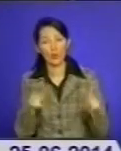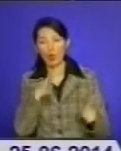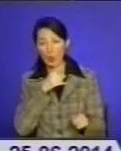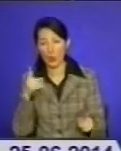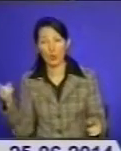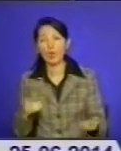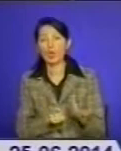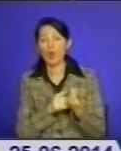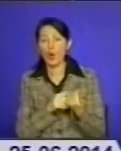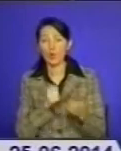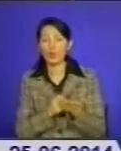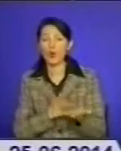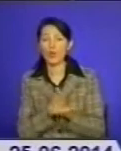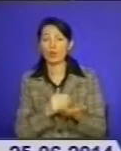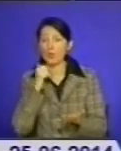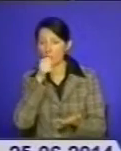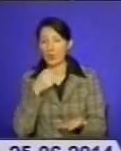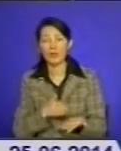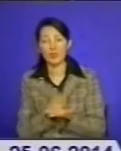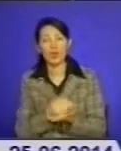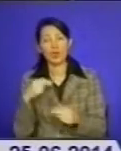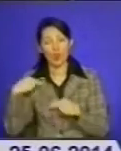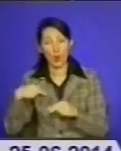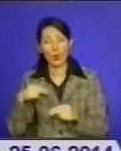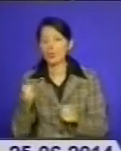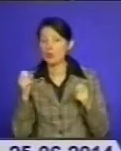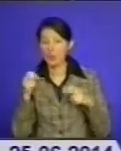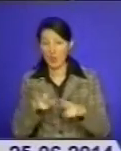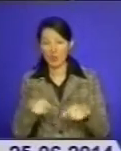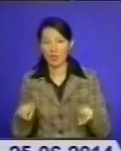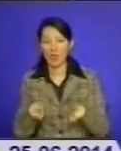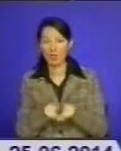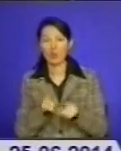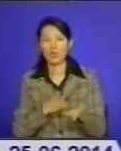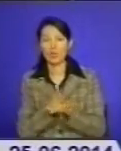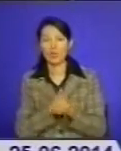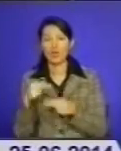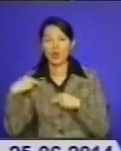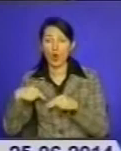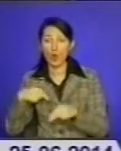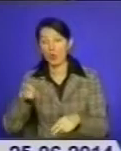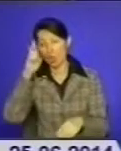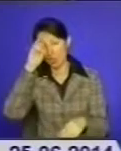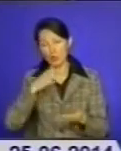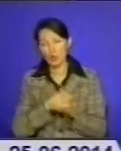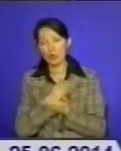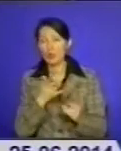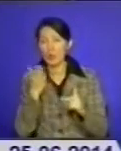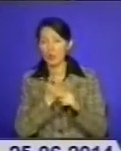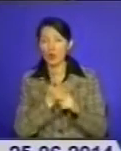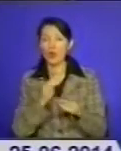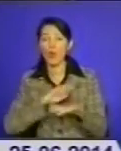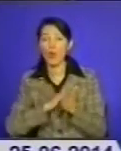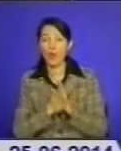років, стажу роботи за спеціальністю, а також до стажу державної служби на пільгових умовах у порядку, який визначається